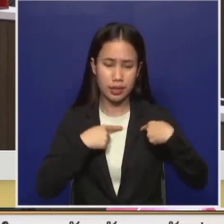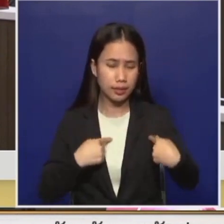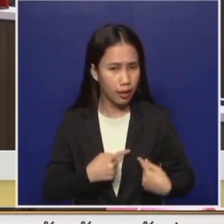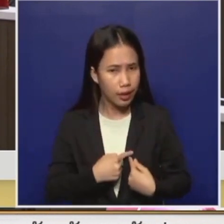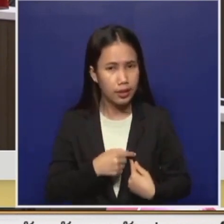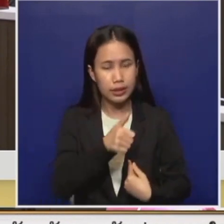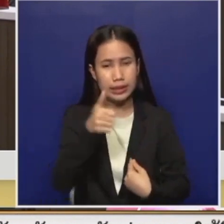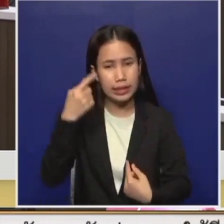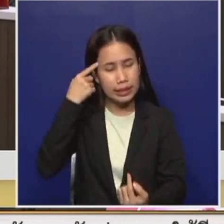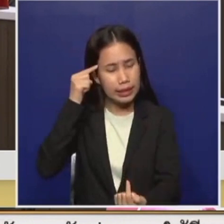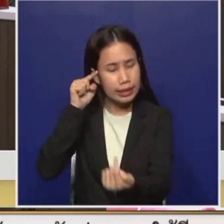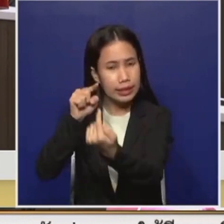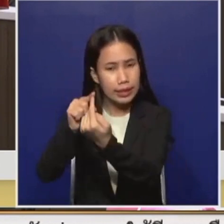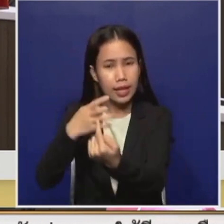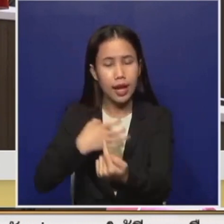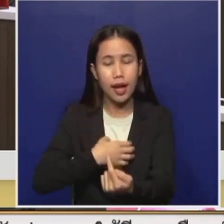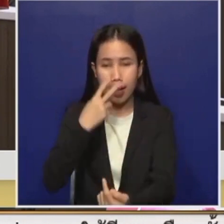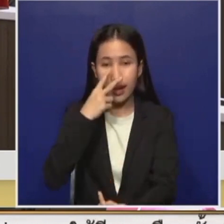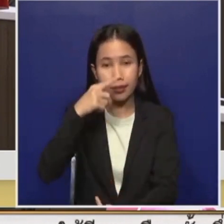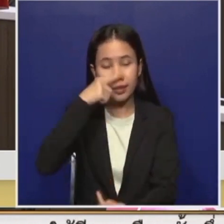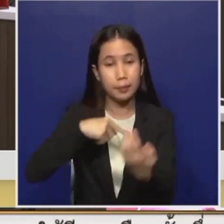ความม่งหขท่ đangอยากเหบ้านเมืองนี้